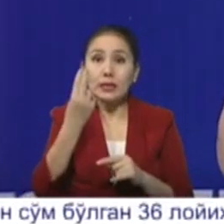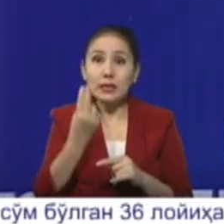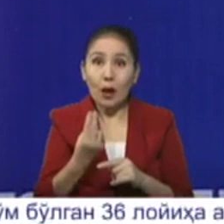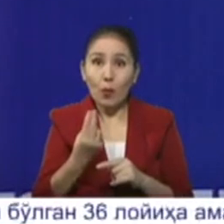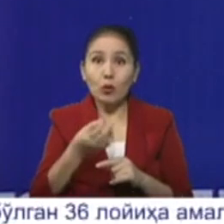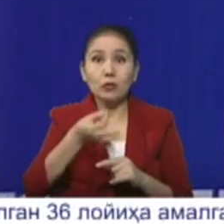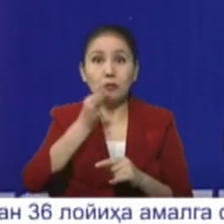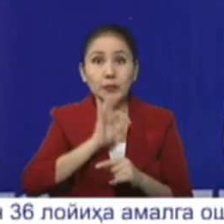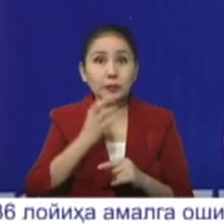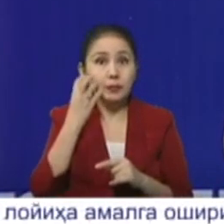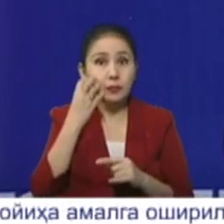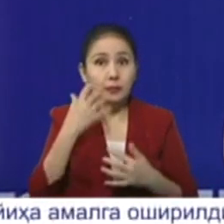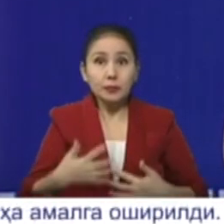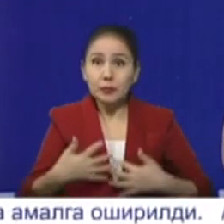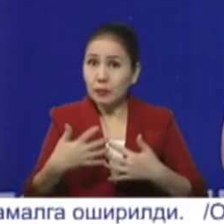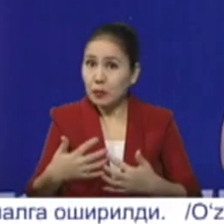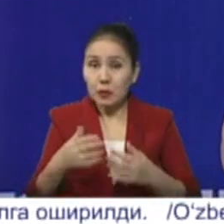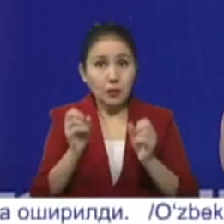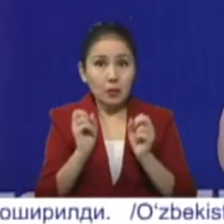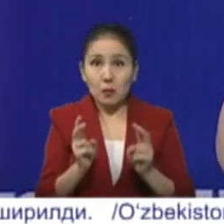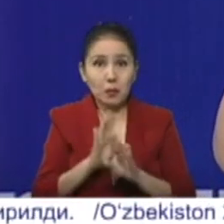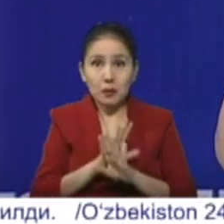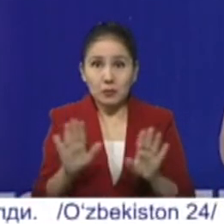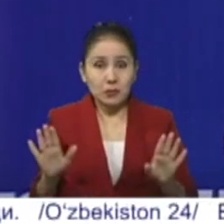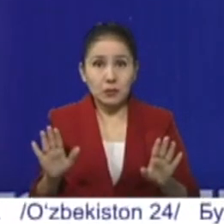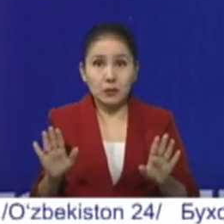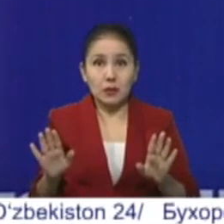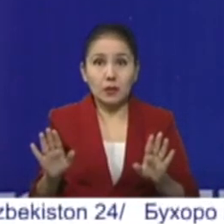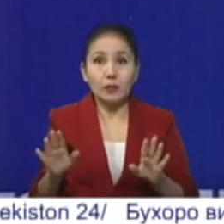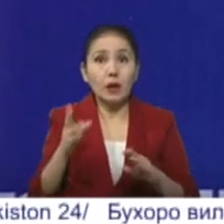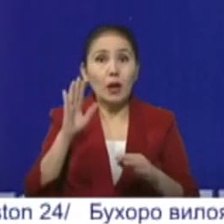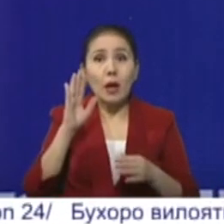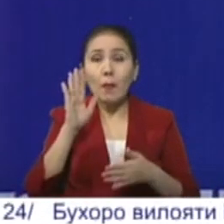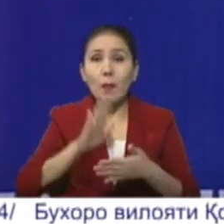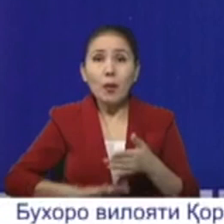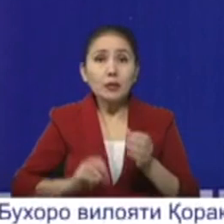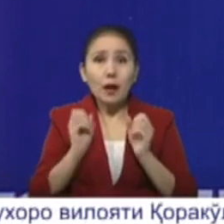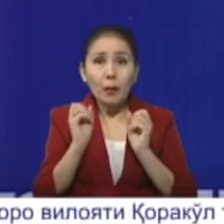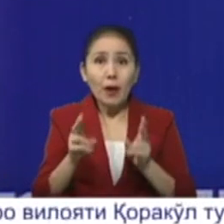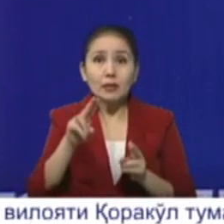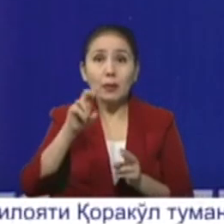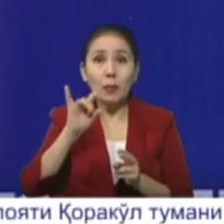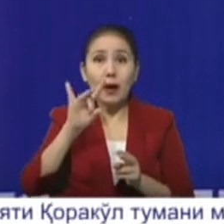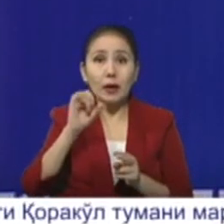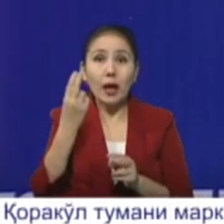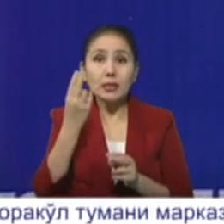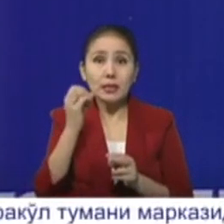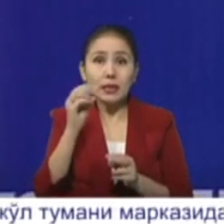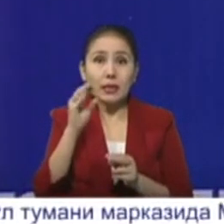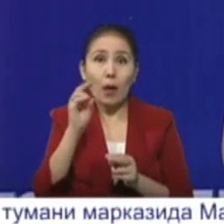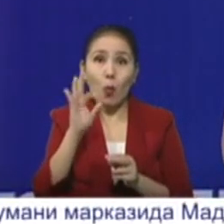hech qachon zarar ko'rsatilmaydi. Eng shu zararsiz dori vositalaridan